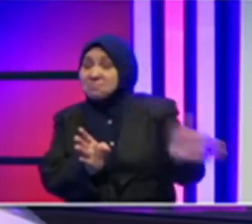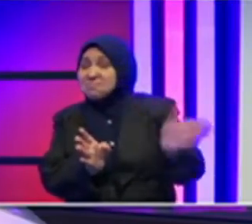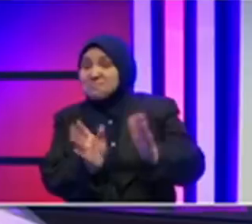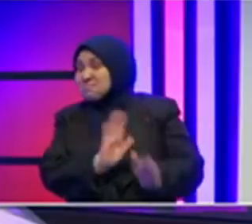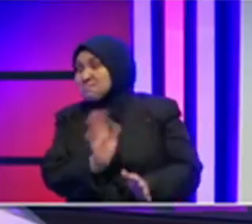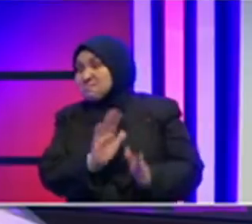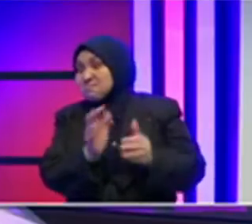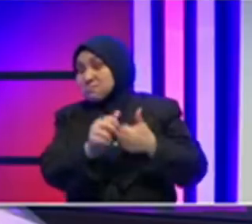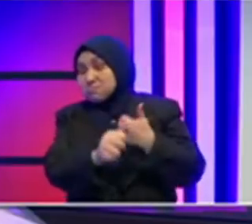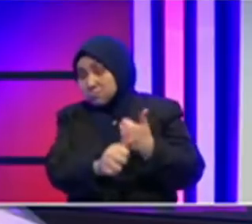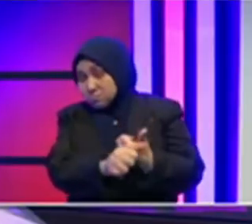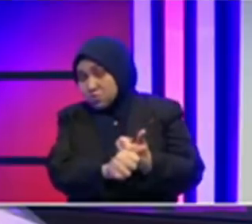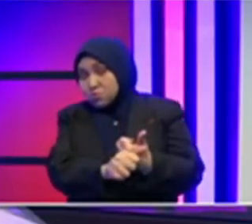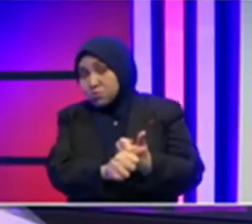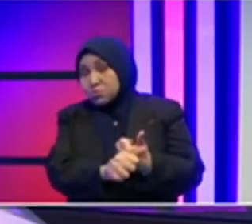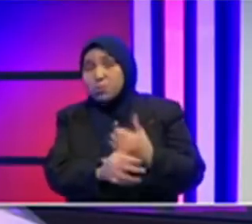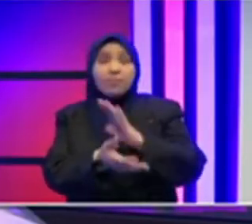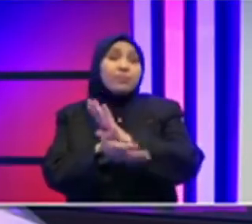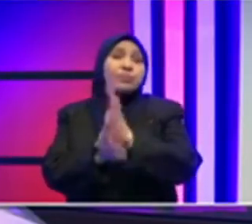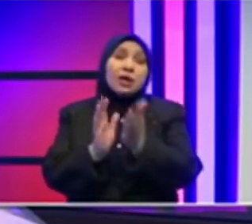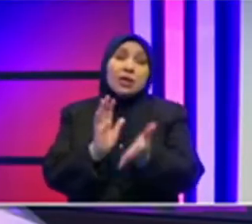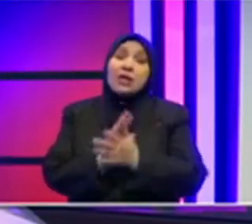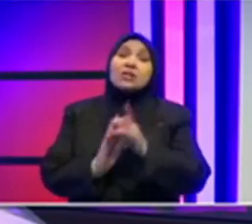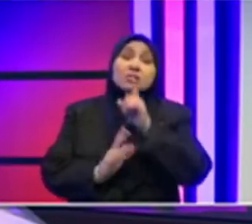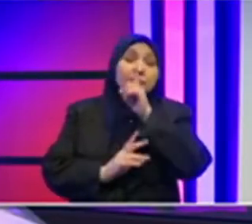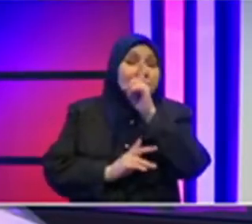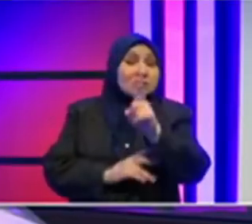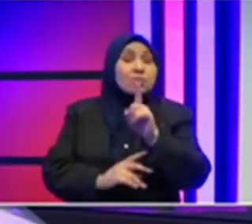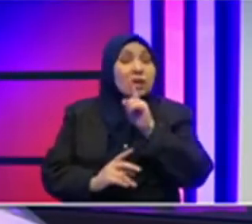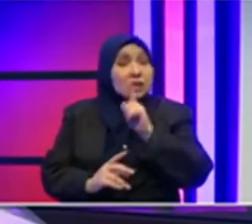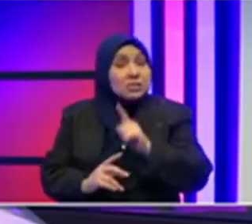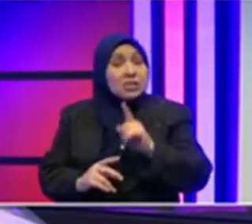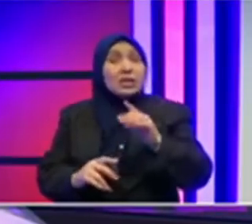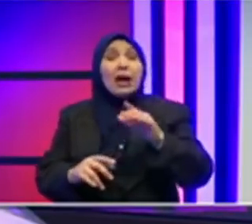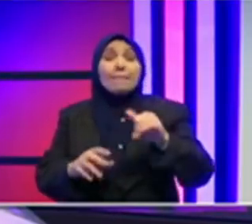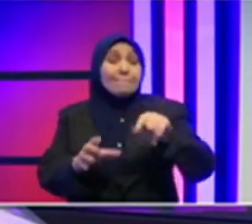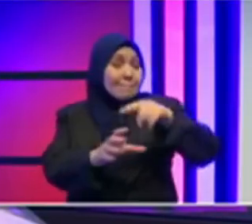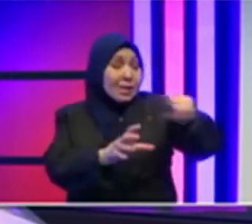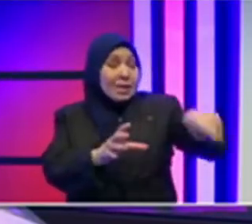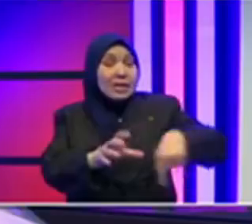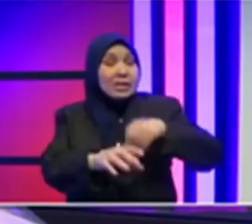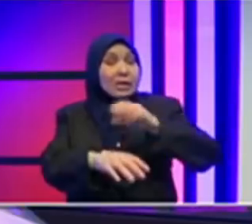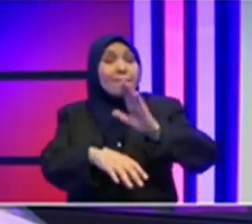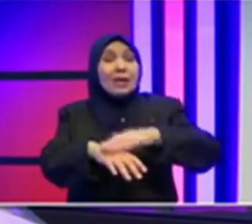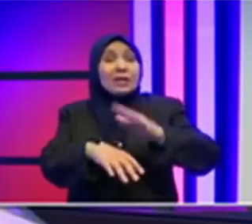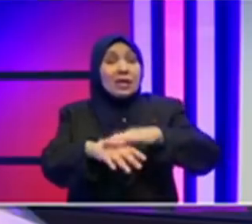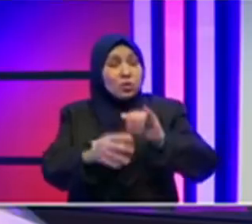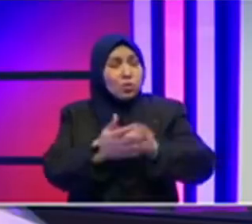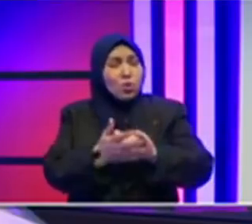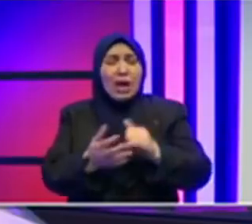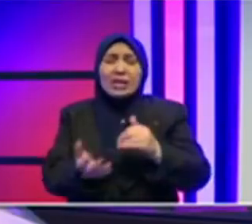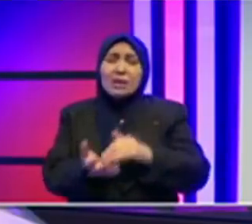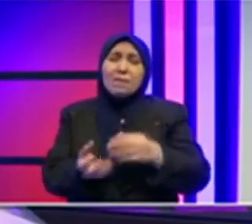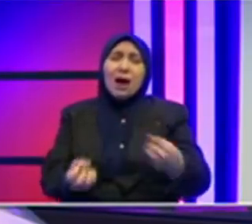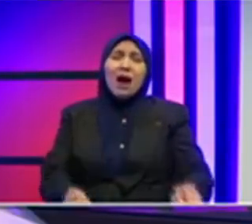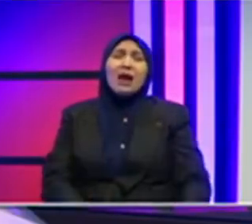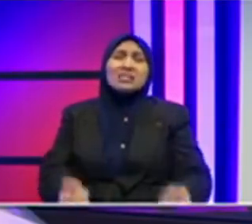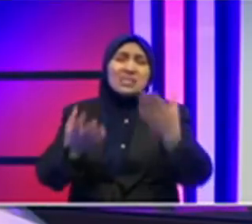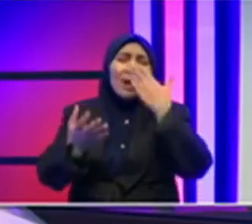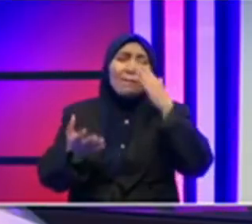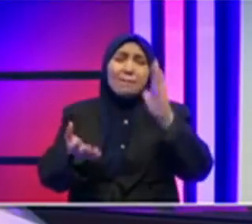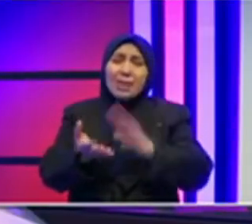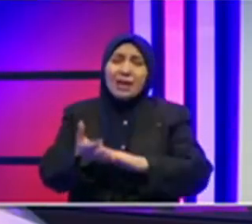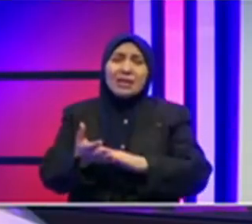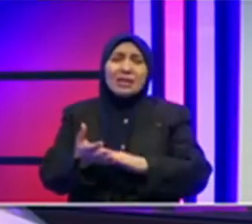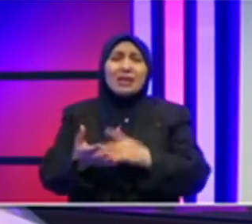darruhu aqrabu min naf'i. Sebenarnya yang mereka seru itu lebih dekat dengan kemudaratan berbanding dengan manfaat.